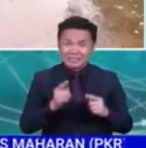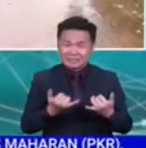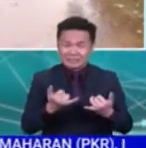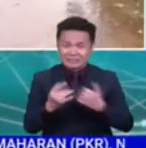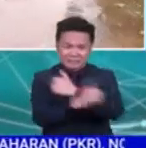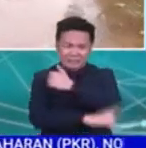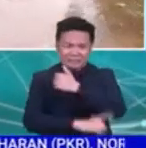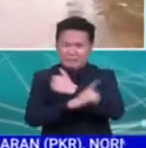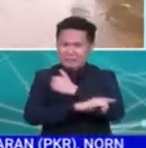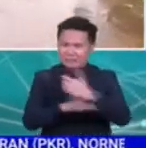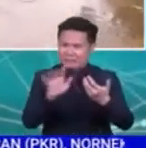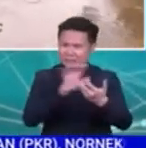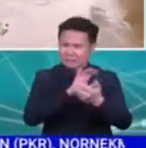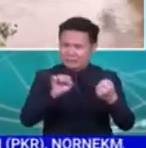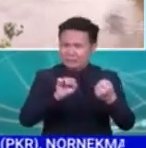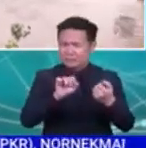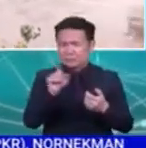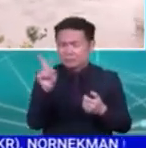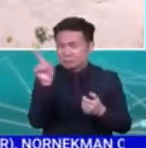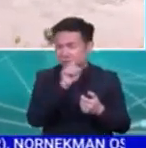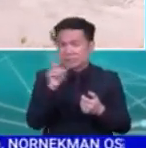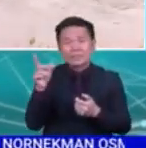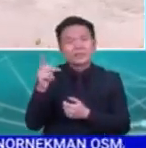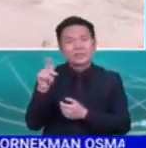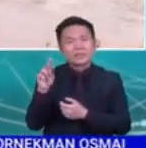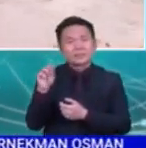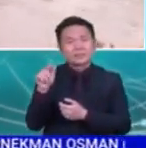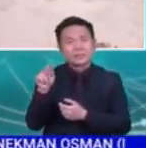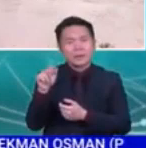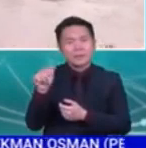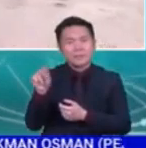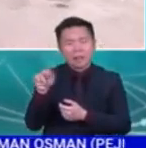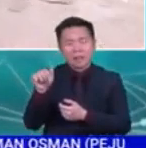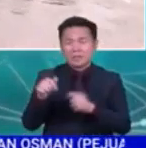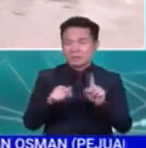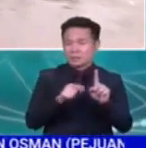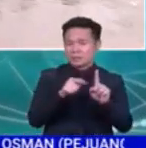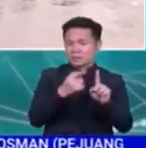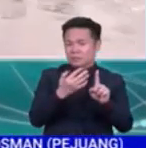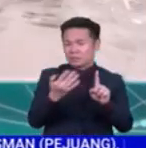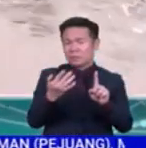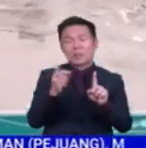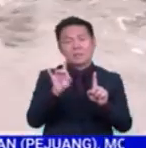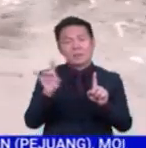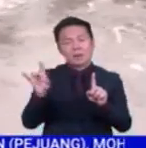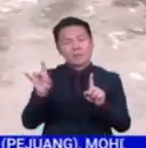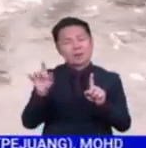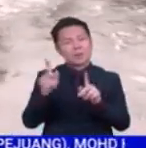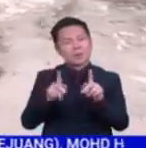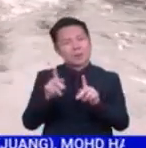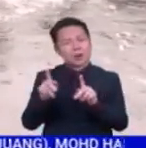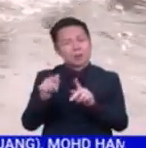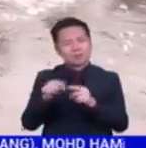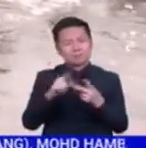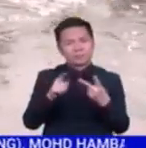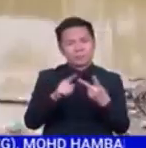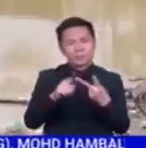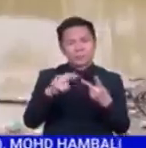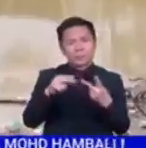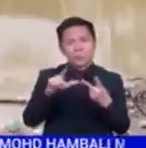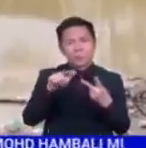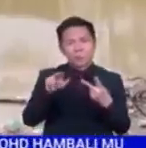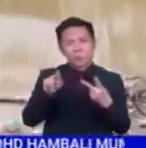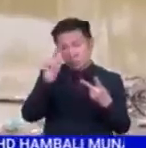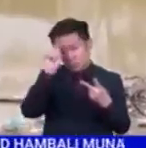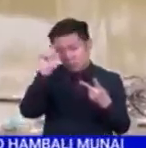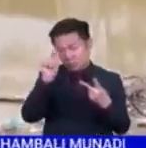paling terjejas iaitu di daerah Kemaman dengan seramai 1,889 penduduk, seterusnya bagi daerah Hulu Terengganu